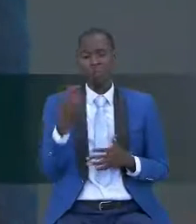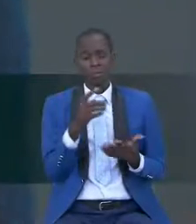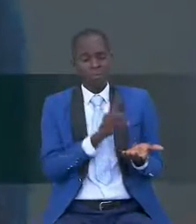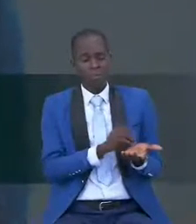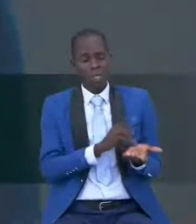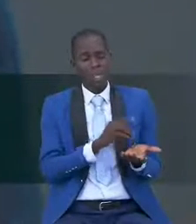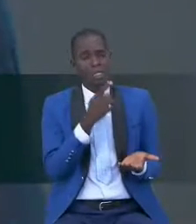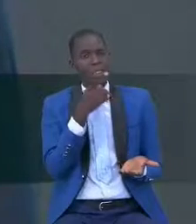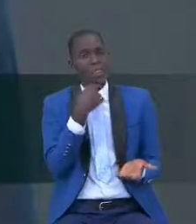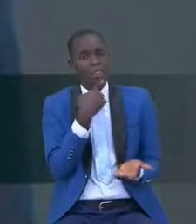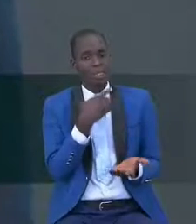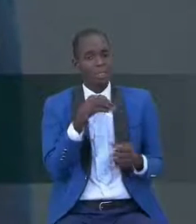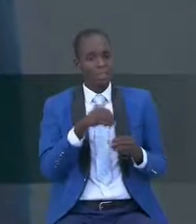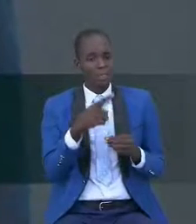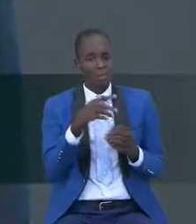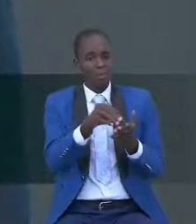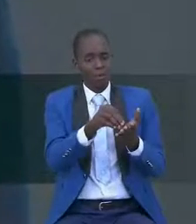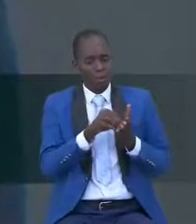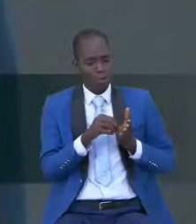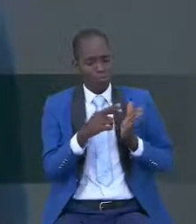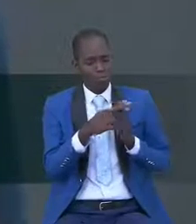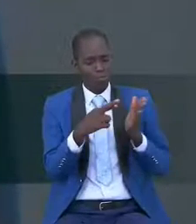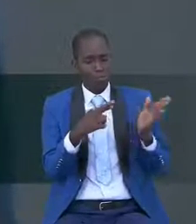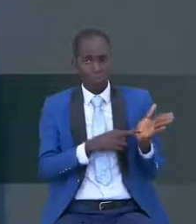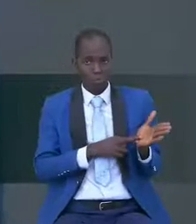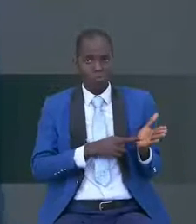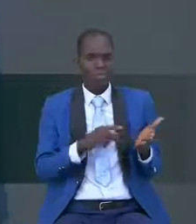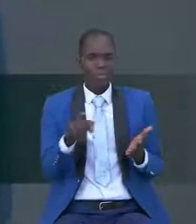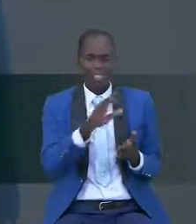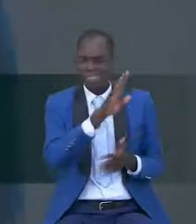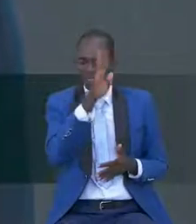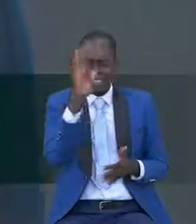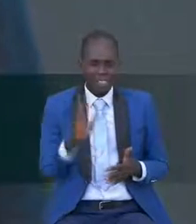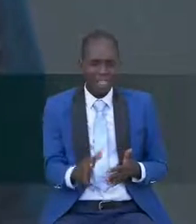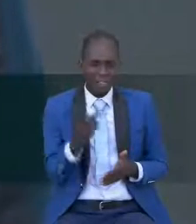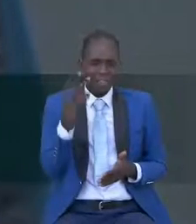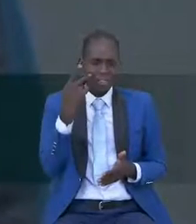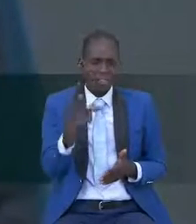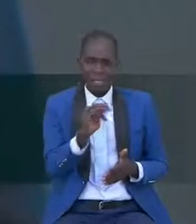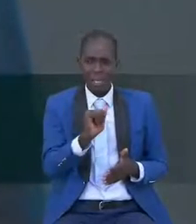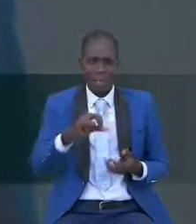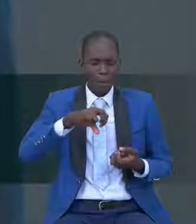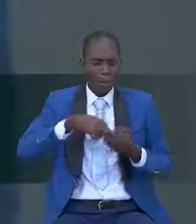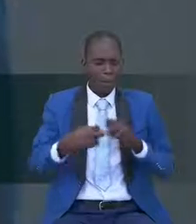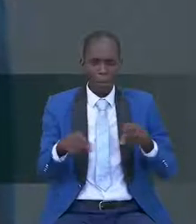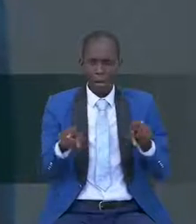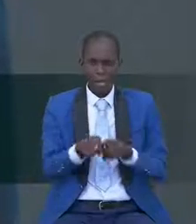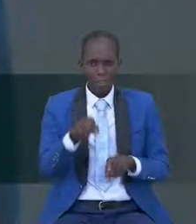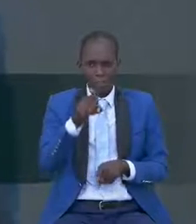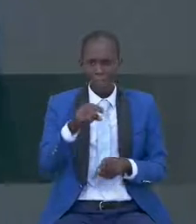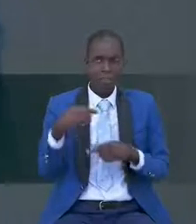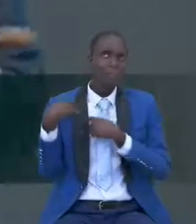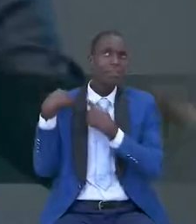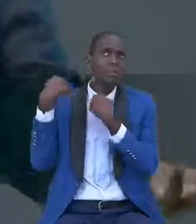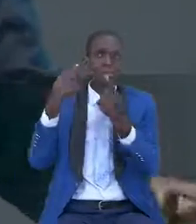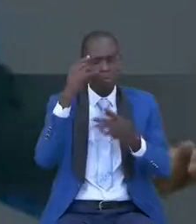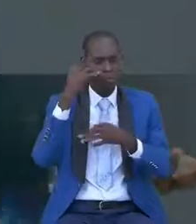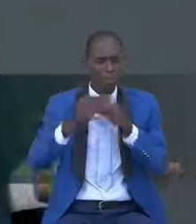a dit dans l'heure qu'ils n'ont jamais croisé un cas pareil dans toute